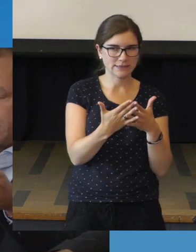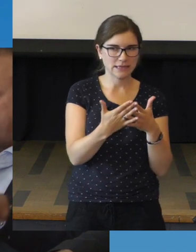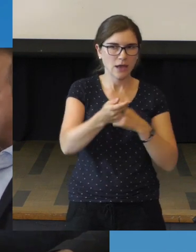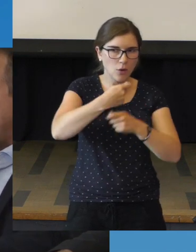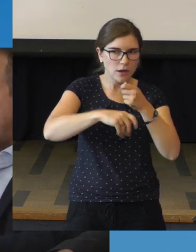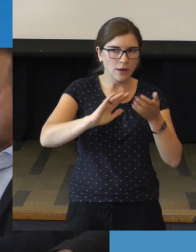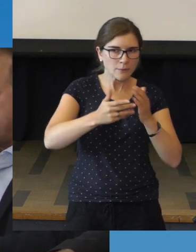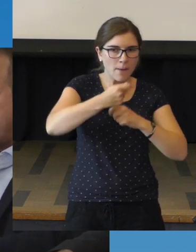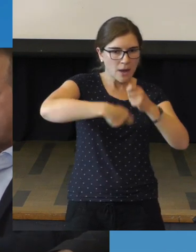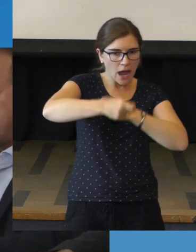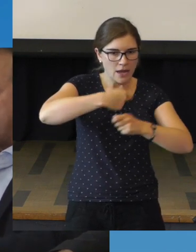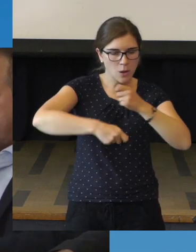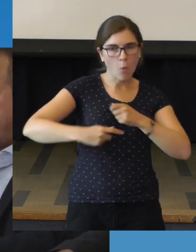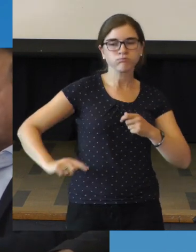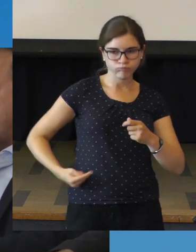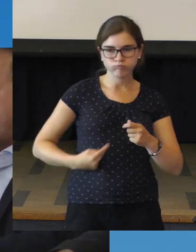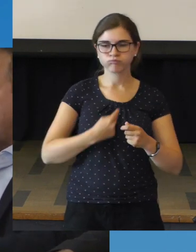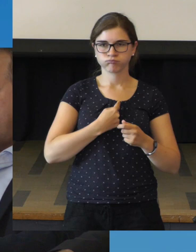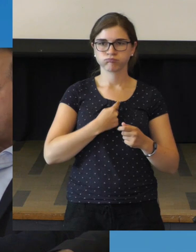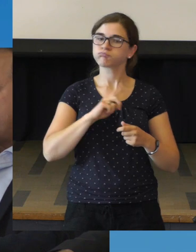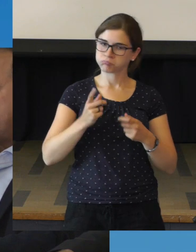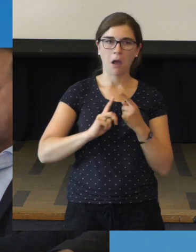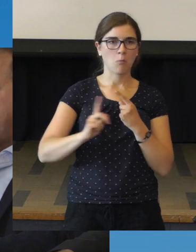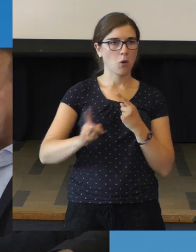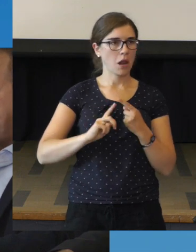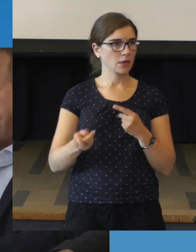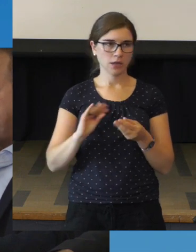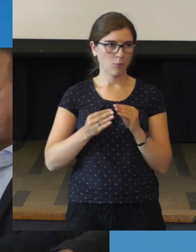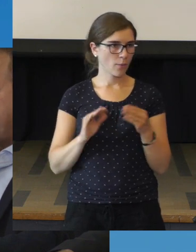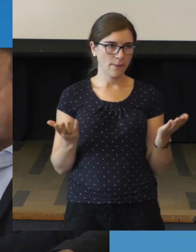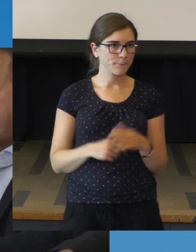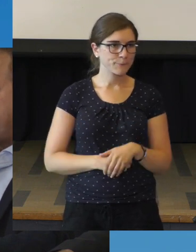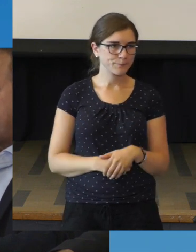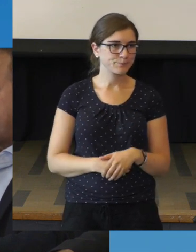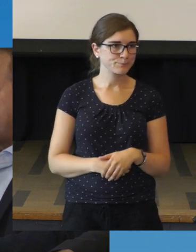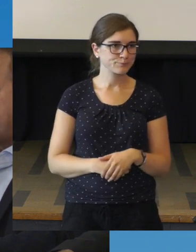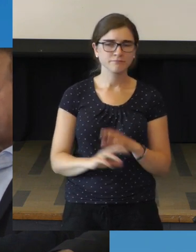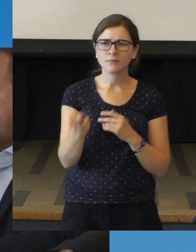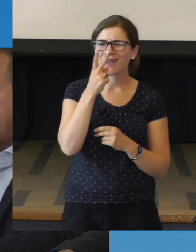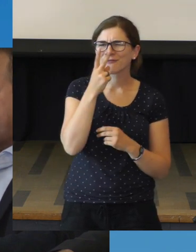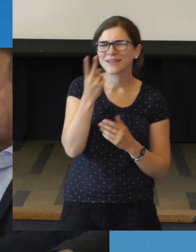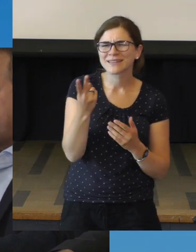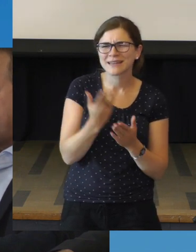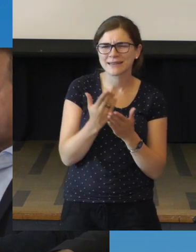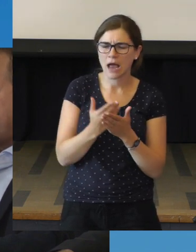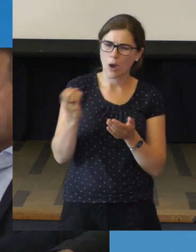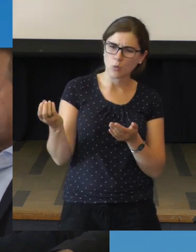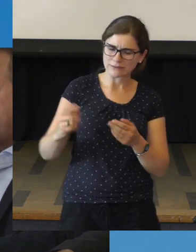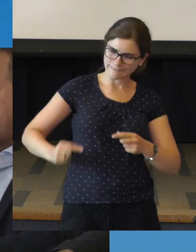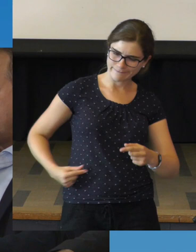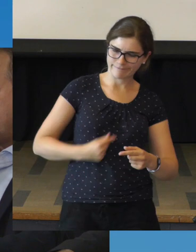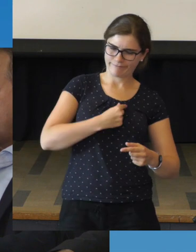die PCIs, wie Herr Gradas es dargestellt hat, die führen wir auch ambulant durch. Gibt es vor dem Einsatz eines